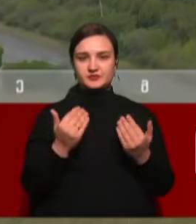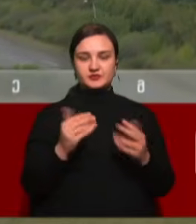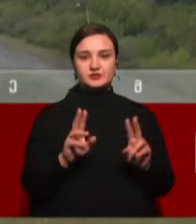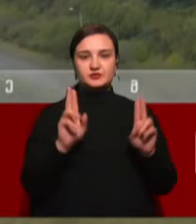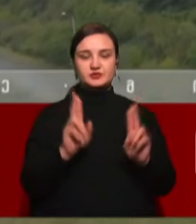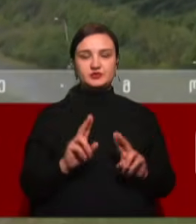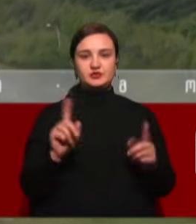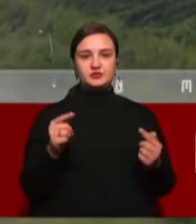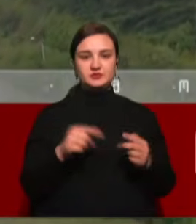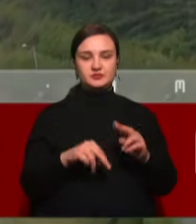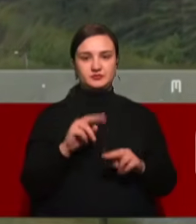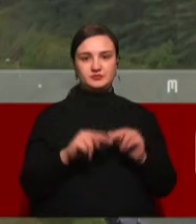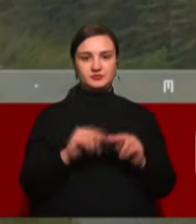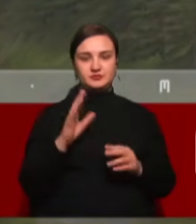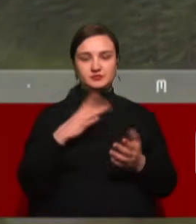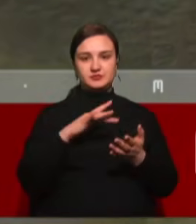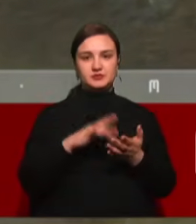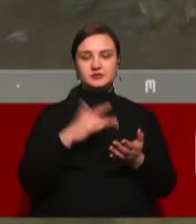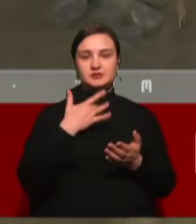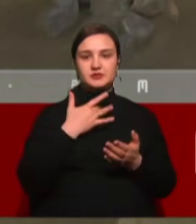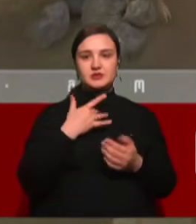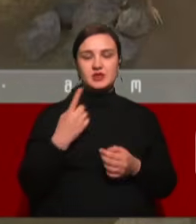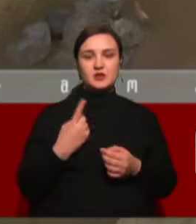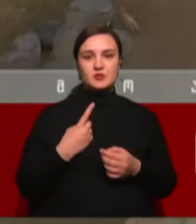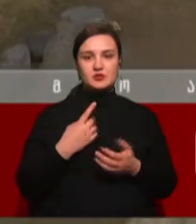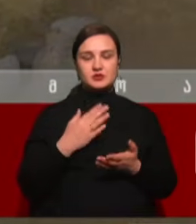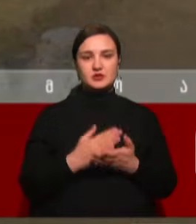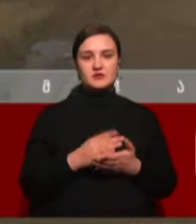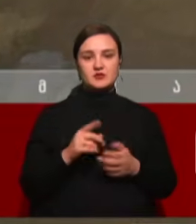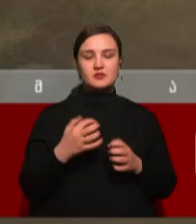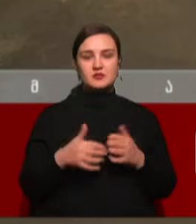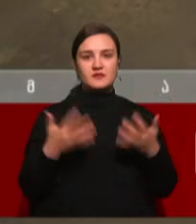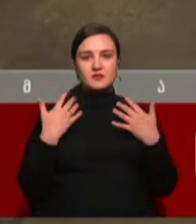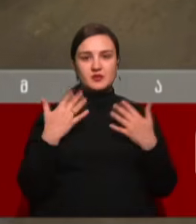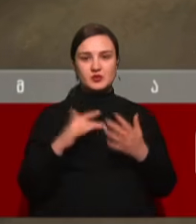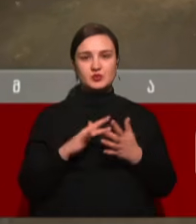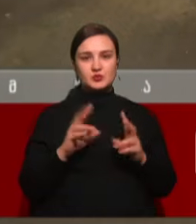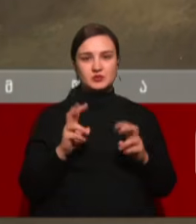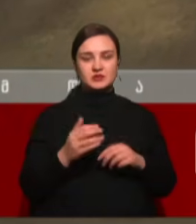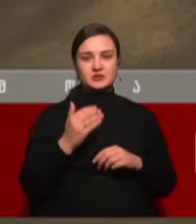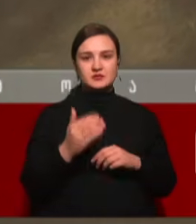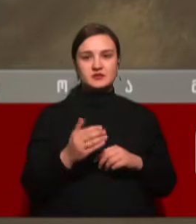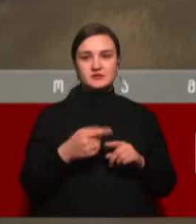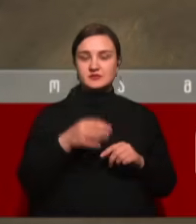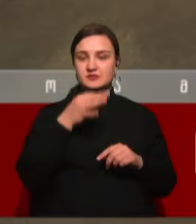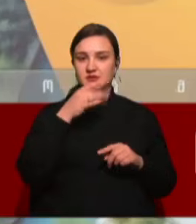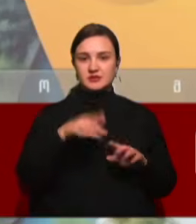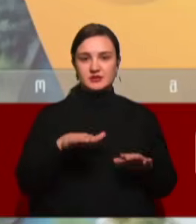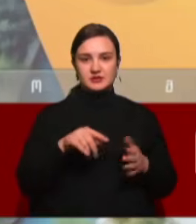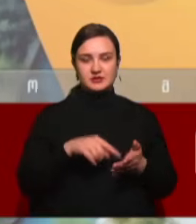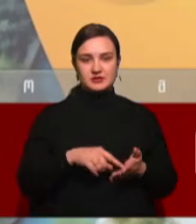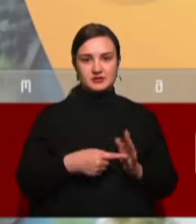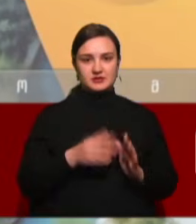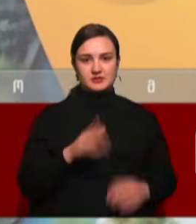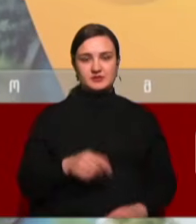სტანდარტების შესაბამისად აშენდება. თბილისის მერიაში მოლოდინი აქვთ, რომ ატრაქციონების პარკი ტურისტებისთვისაც მიზიდულობის ცენტრი გახდება.